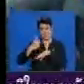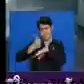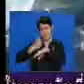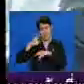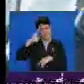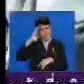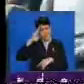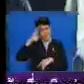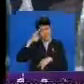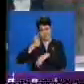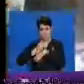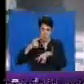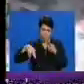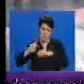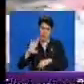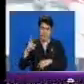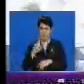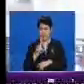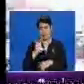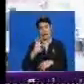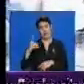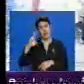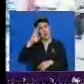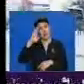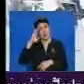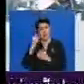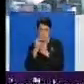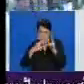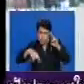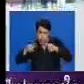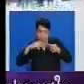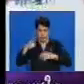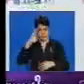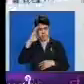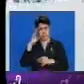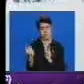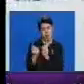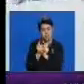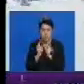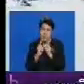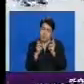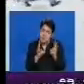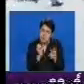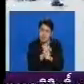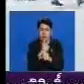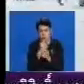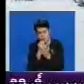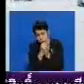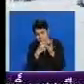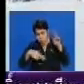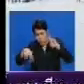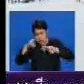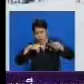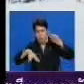เวชผู้บังคับการร้อยร1932หน่วยเฉพาะกิจนราธิวาส36ถึงแนวทางการรักษาความปลอดภั